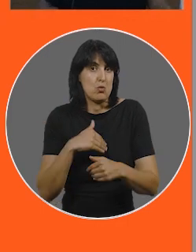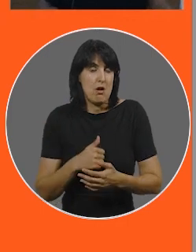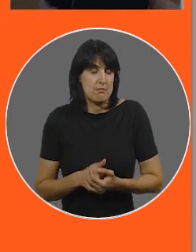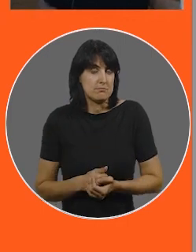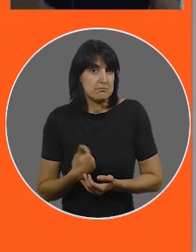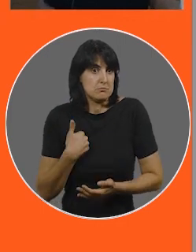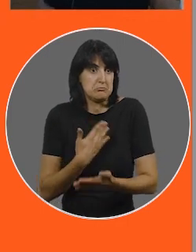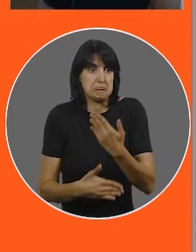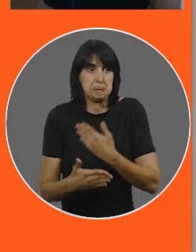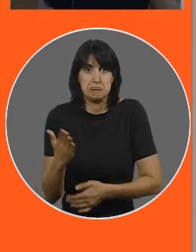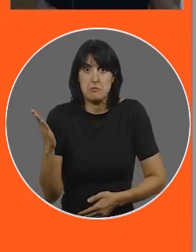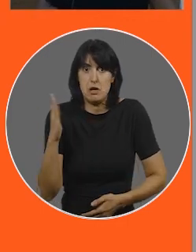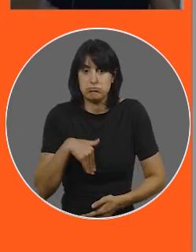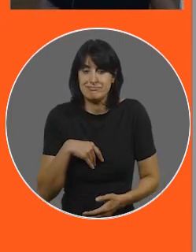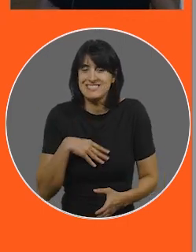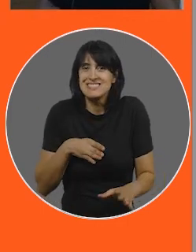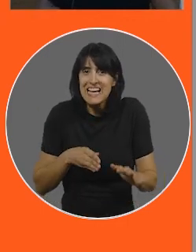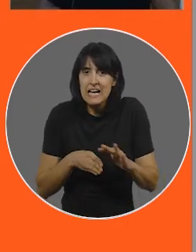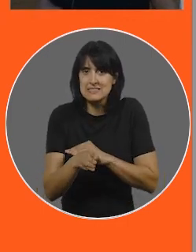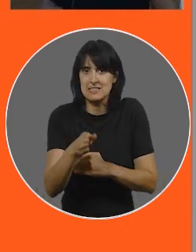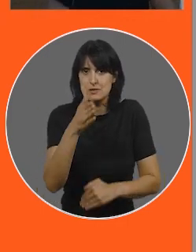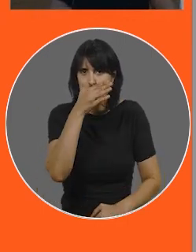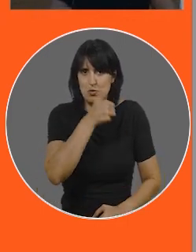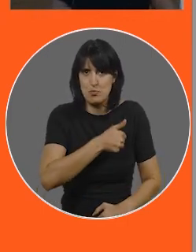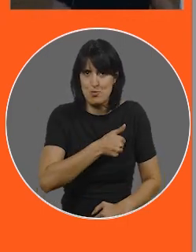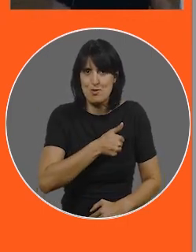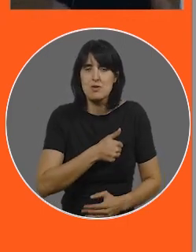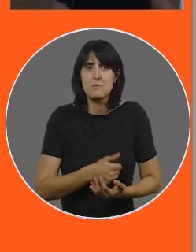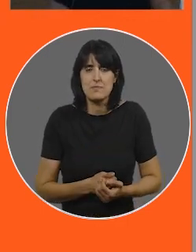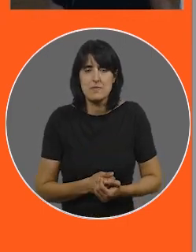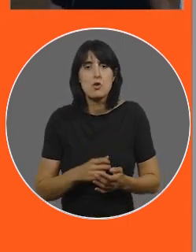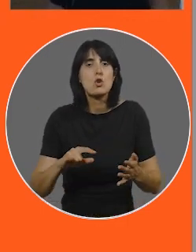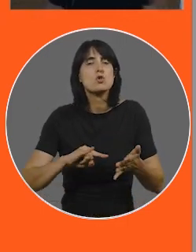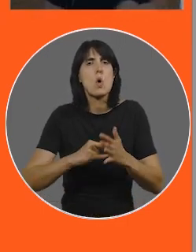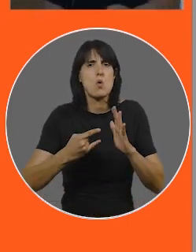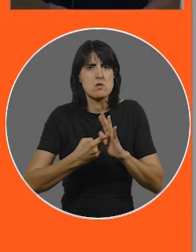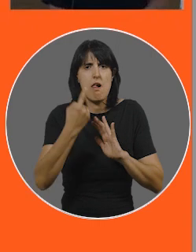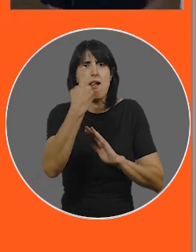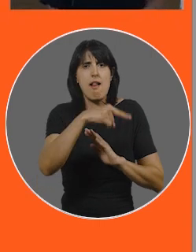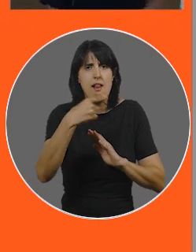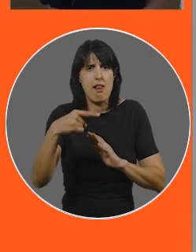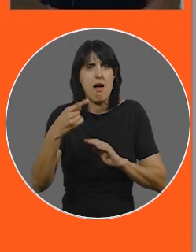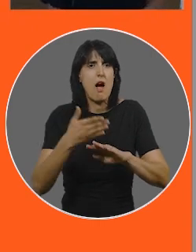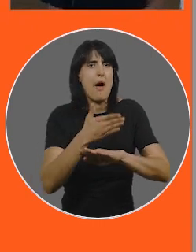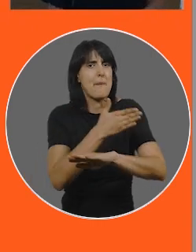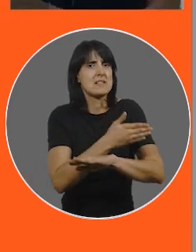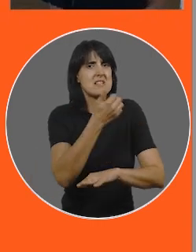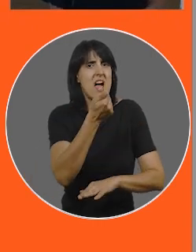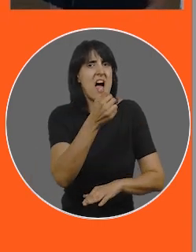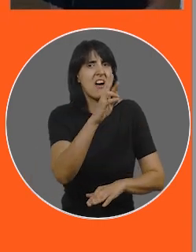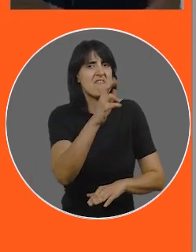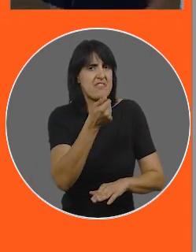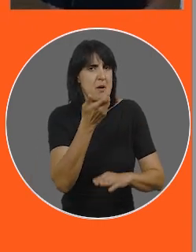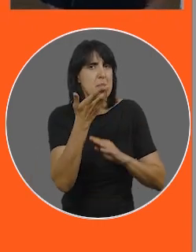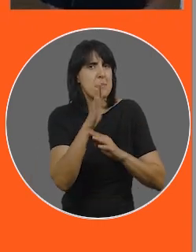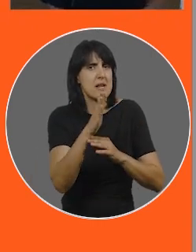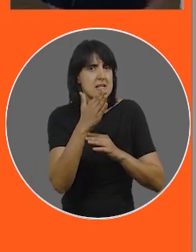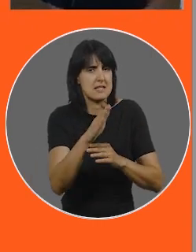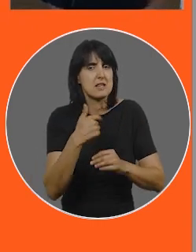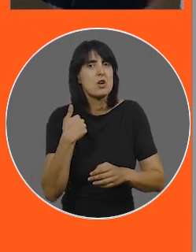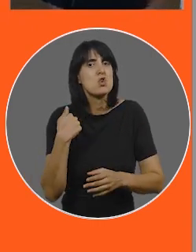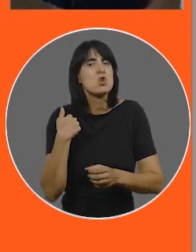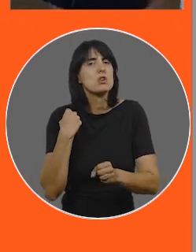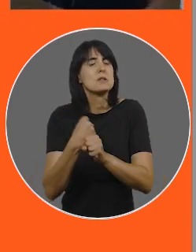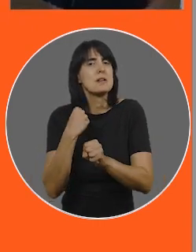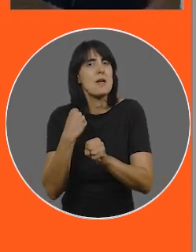manera. Hi ha solucions, hi ha moltes solucions. L'AFRA ens n'ha presentat unes quantes. Jo que treballo molt